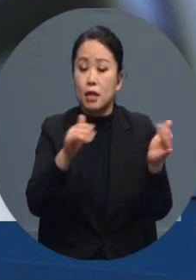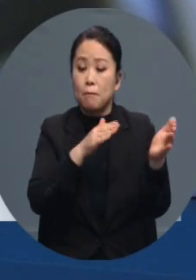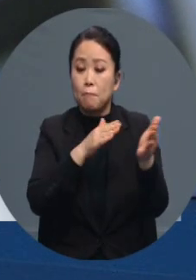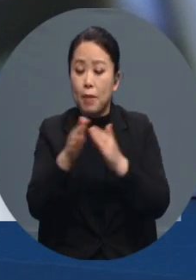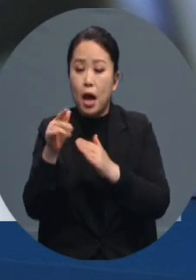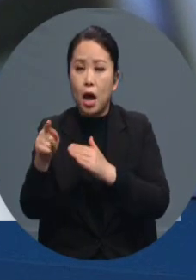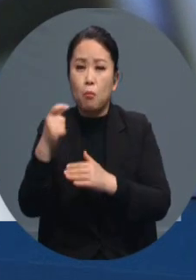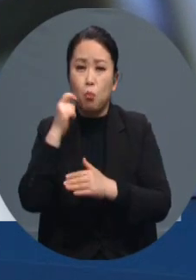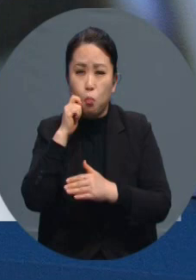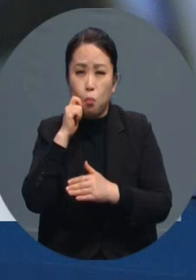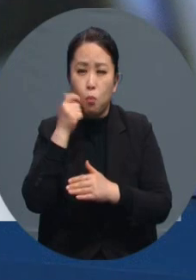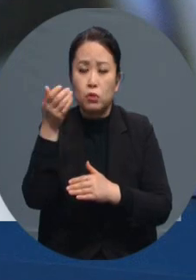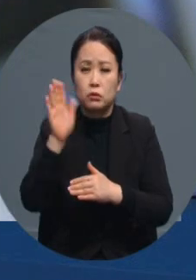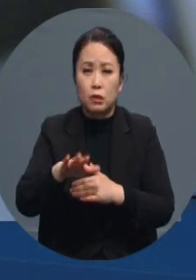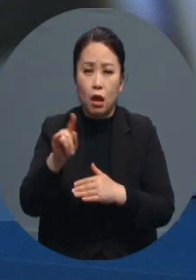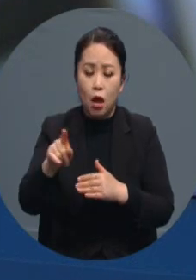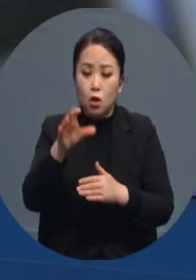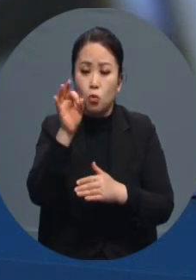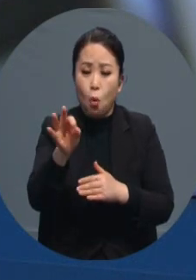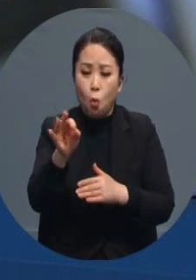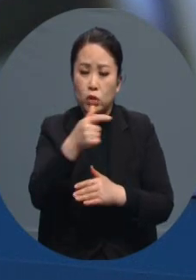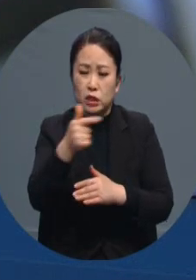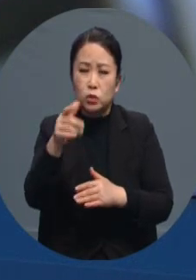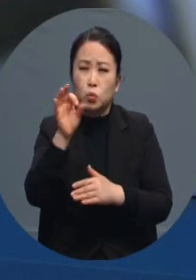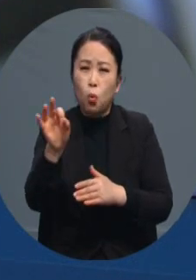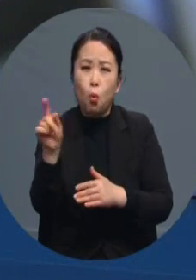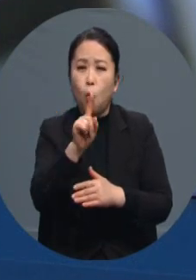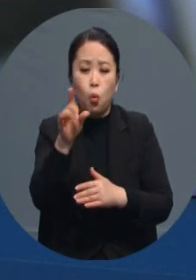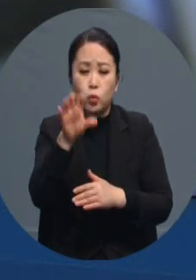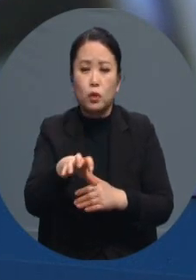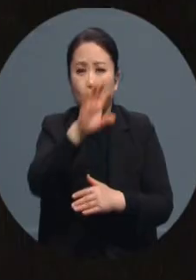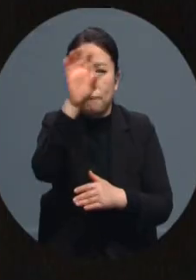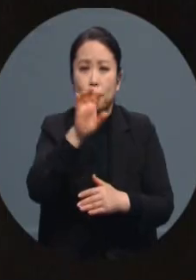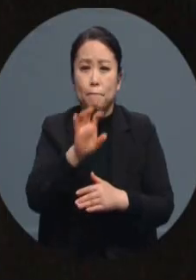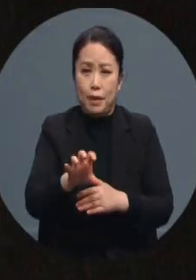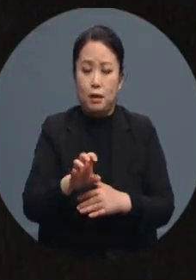어디로 간 건지 오리무중입니다 송광목 기자입니다